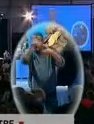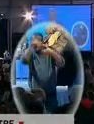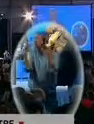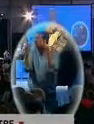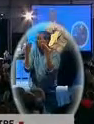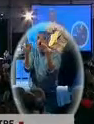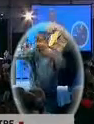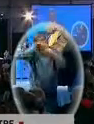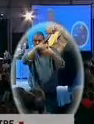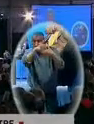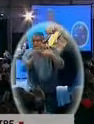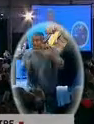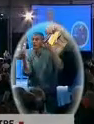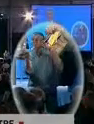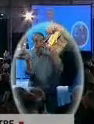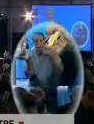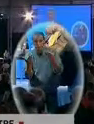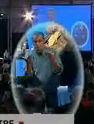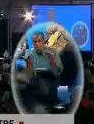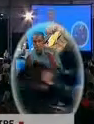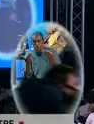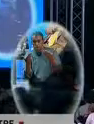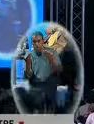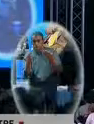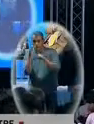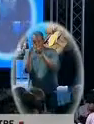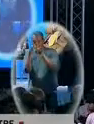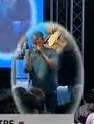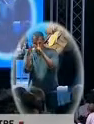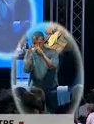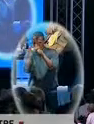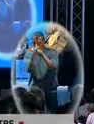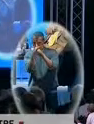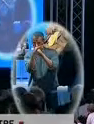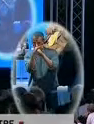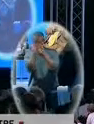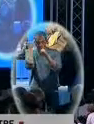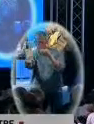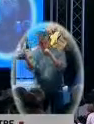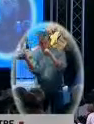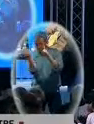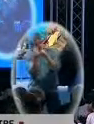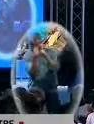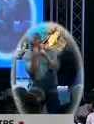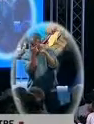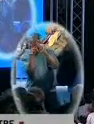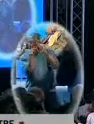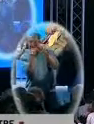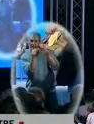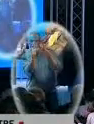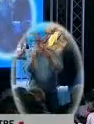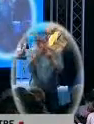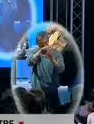voulons faire, c'est d'abord construire une société qui reprend la belle idée de liberté. Sachons dire ce que nous